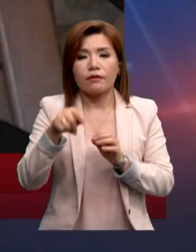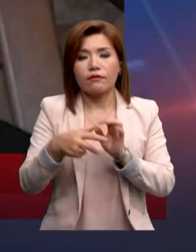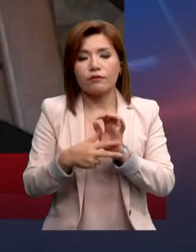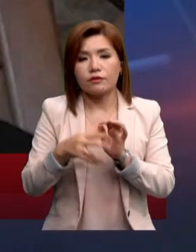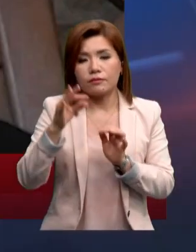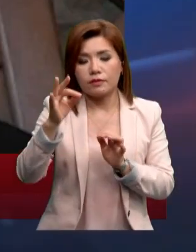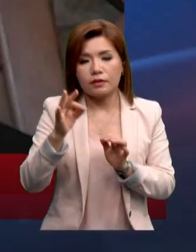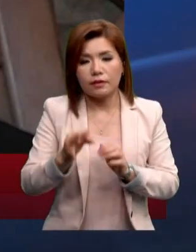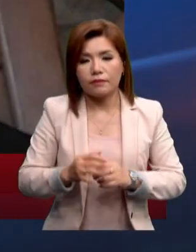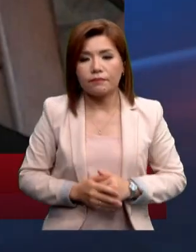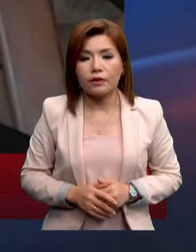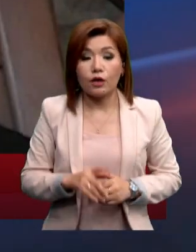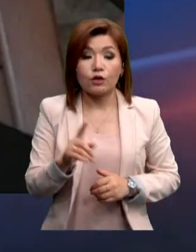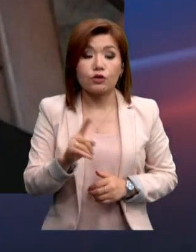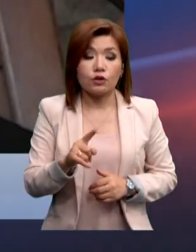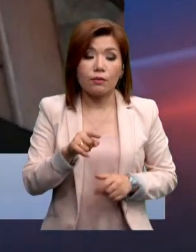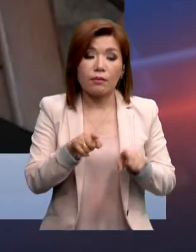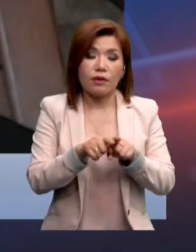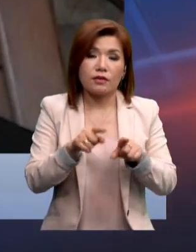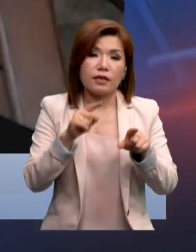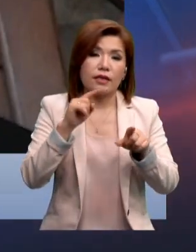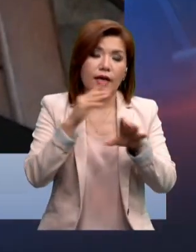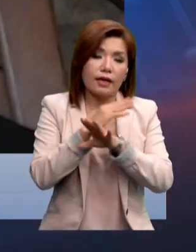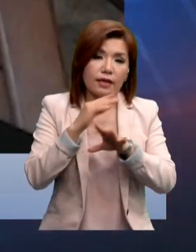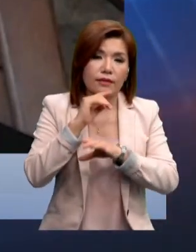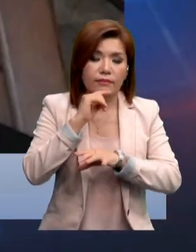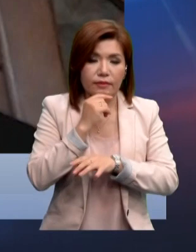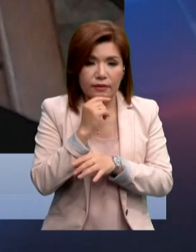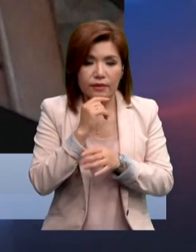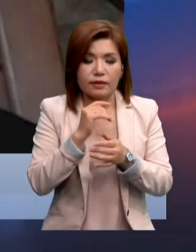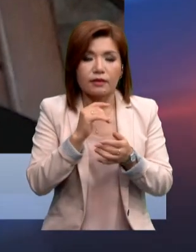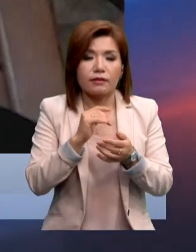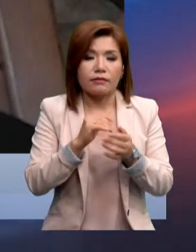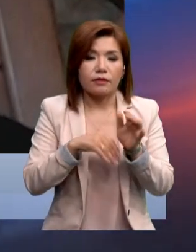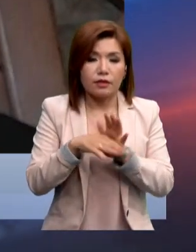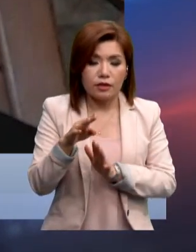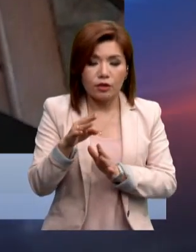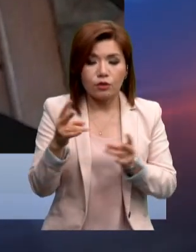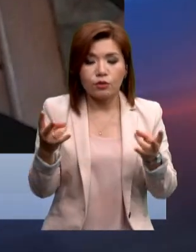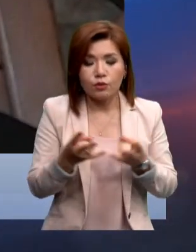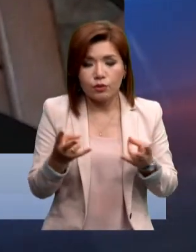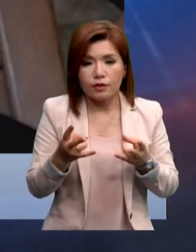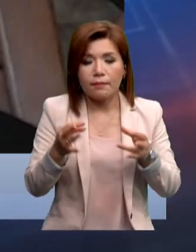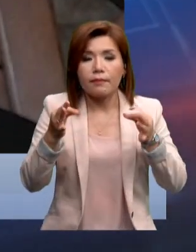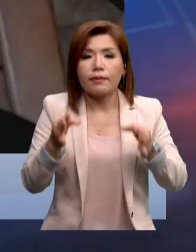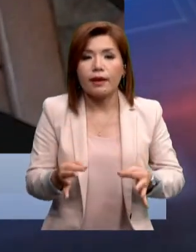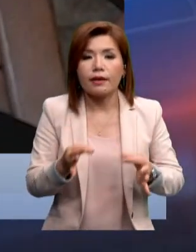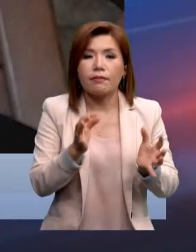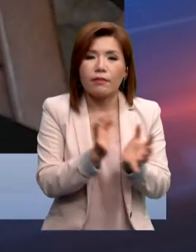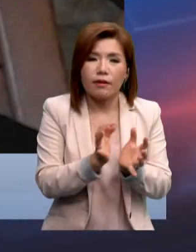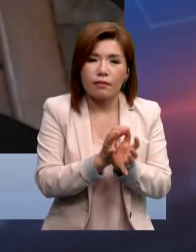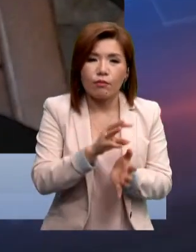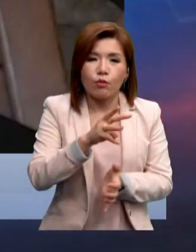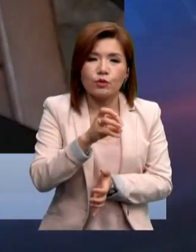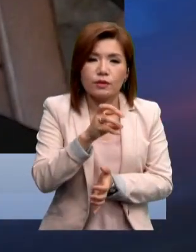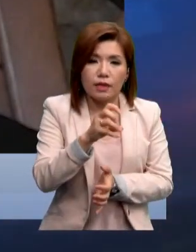15,8%. То, чтобы решить социально-экологическую обстановку, еще раз повторяюсь, для этого нужна интегрированная система, чтобы